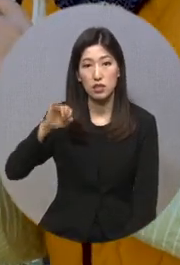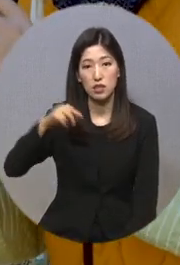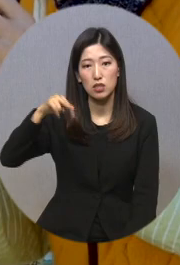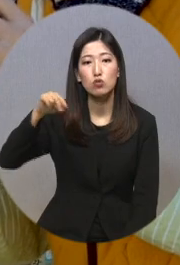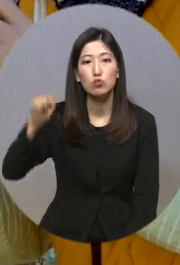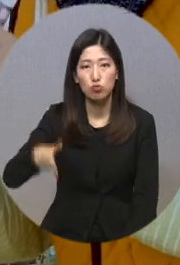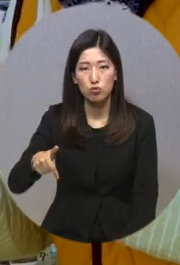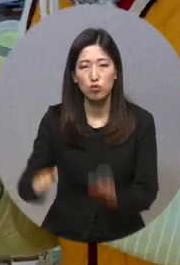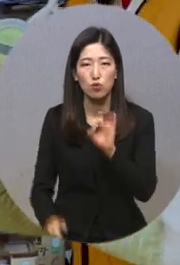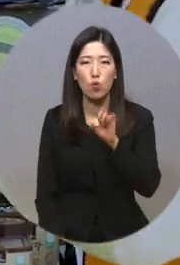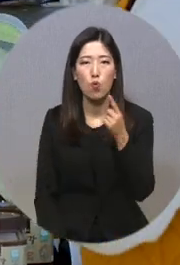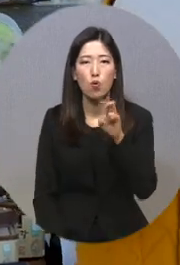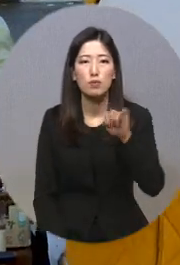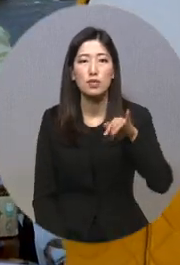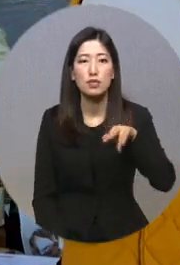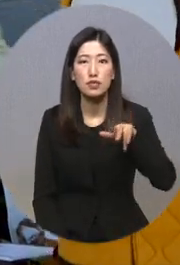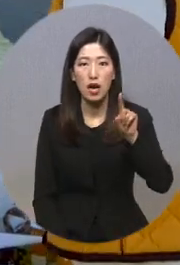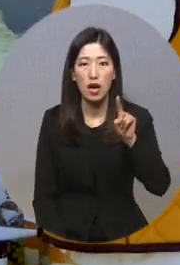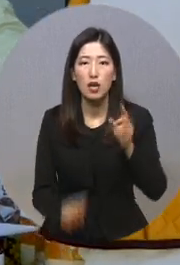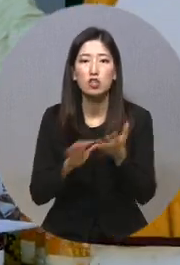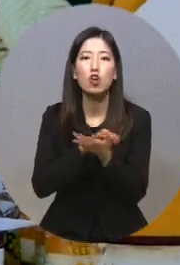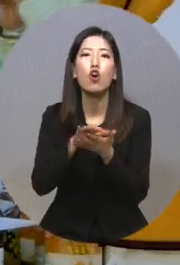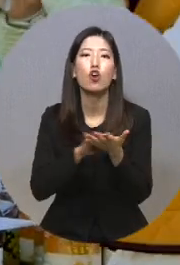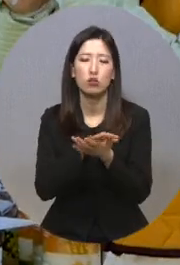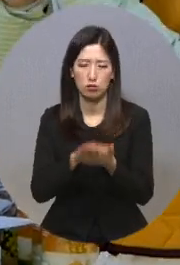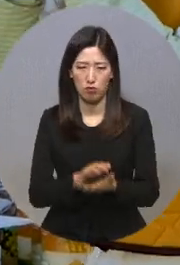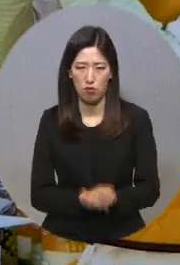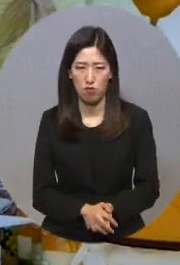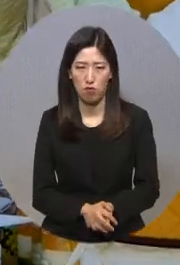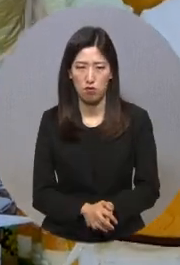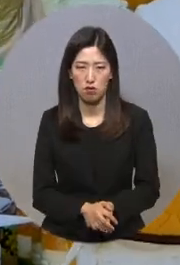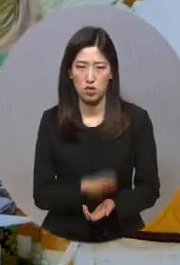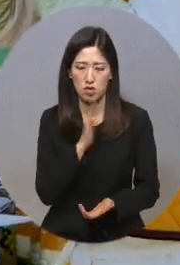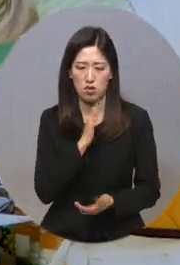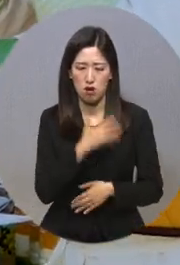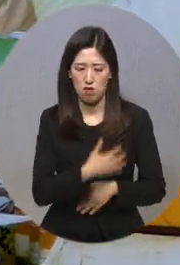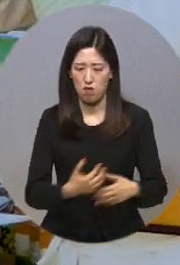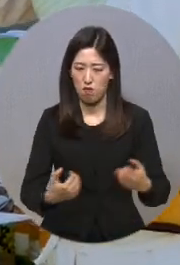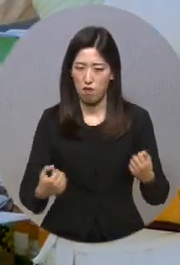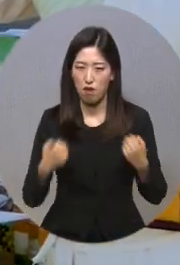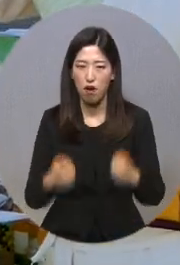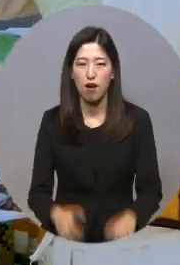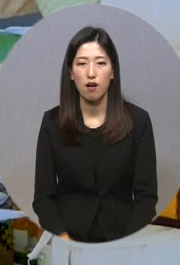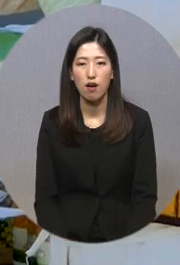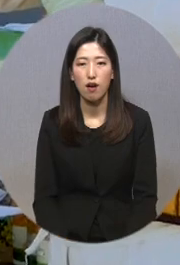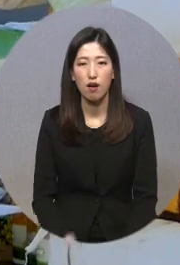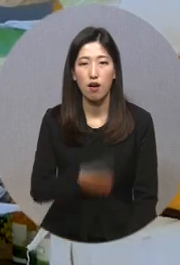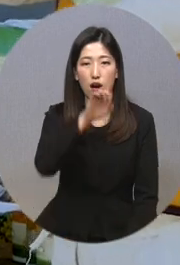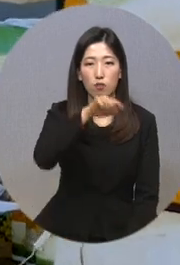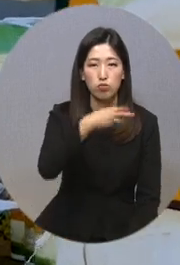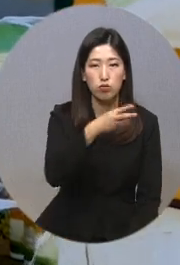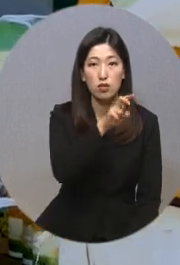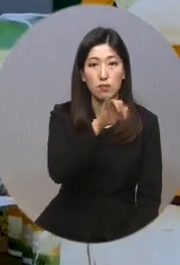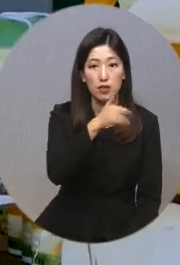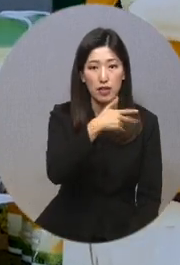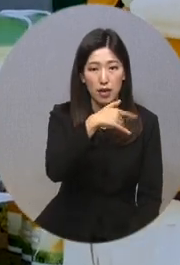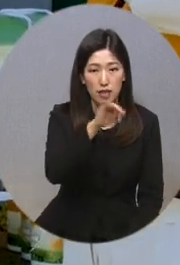오미자가 같이 혼합이 되어 있습니다. 아, 오미자까지? 인진수가 아주 좋은 제품이에요. 여기에 지금 불미나리,